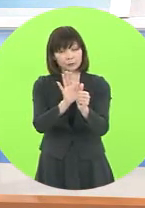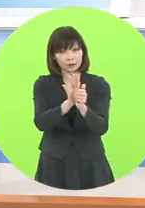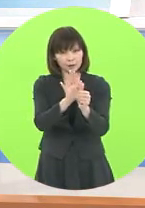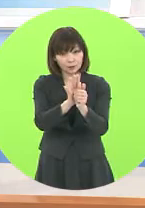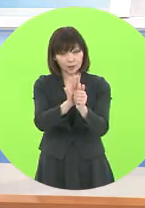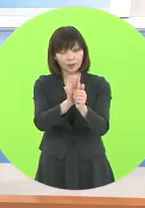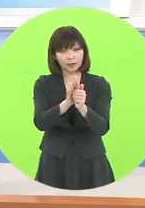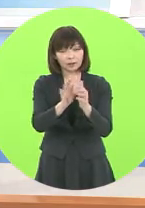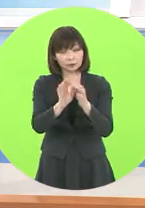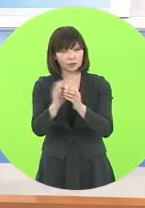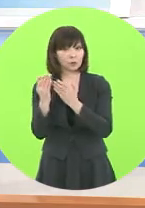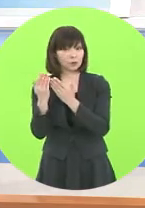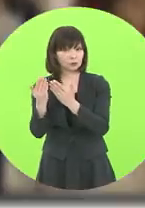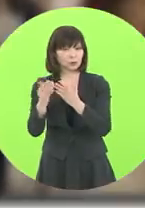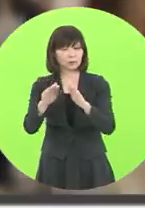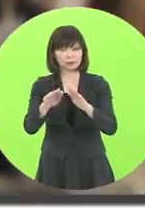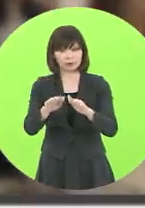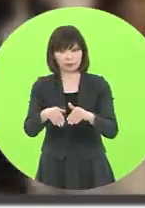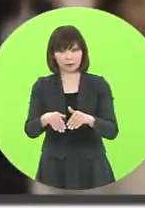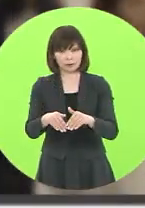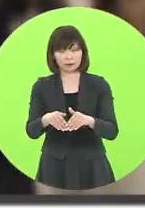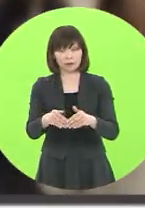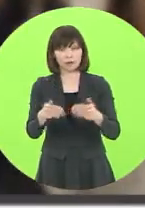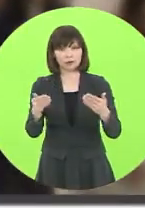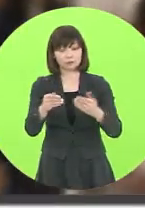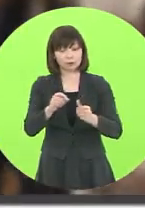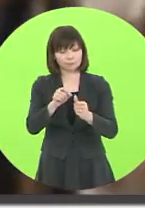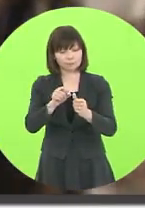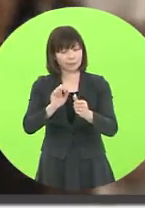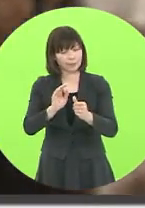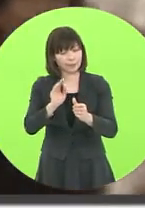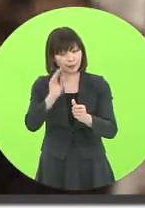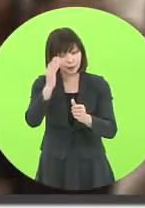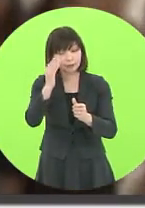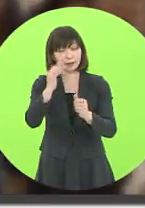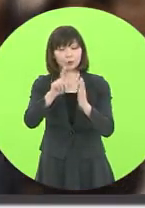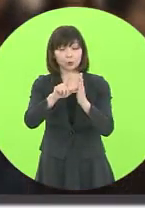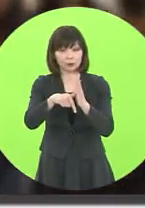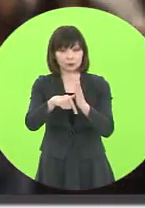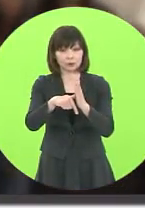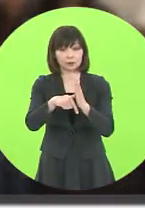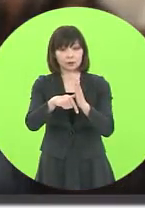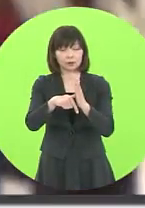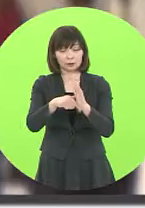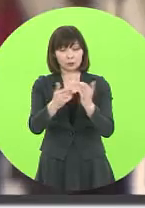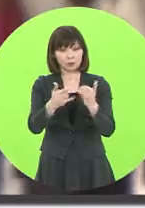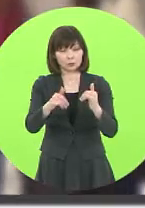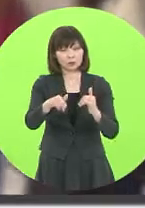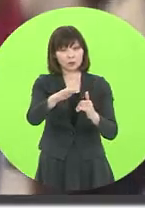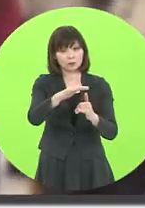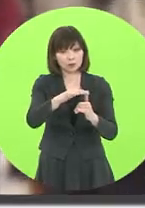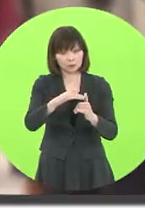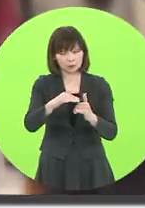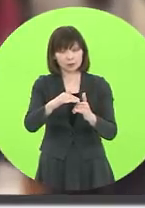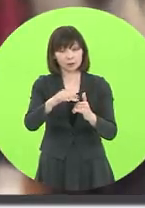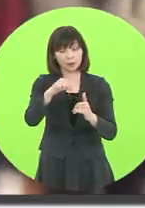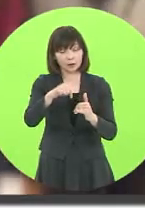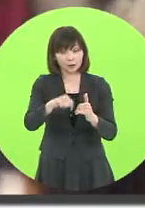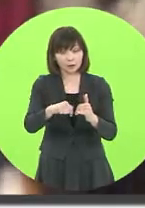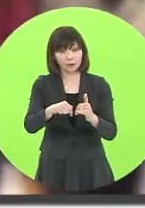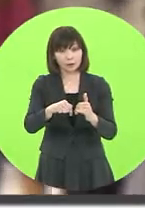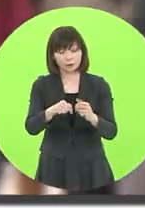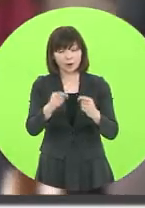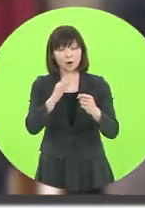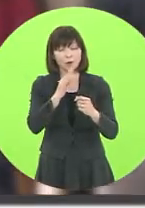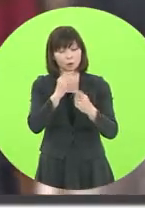について質問がありました。就職環境が芳しくなかった、いわゆる就職氷河期世代の方の中には、正